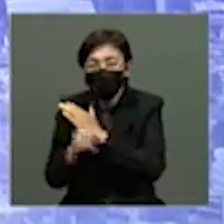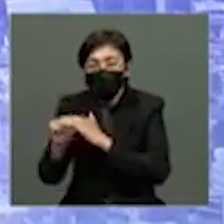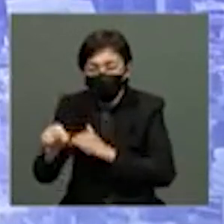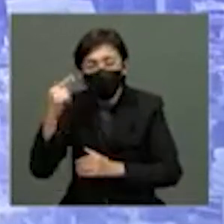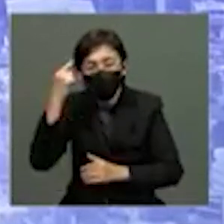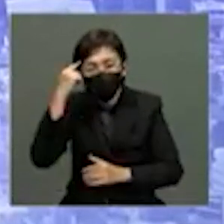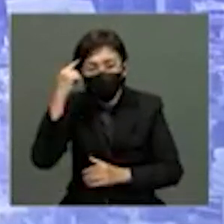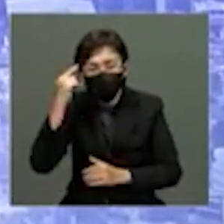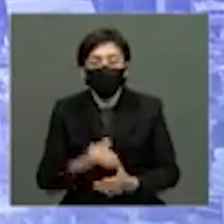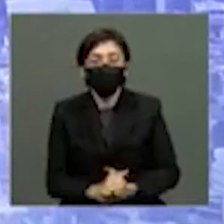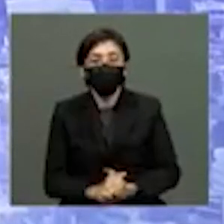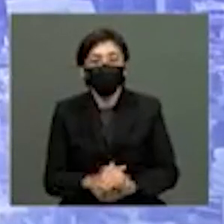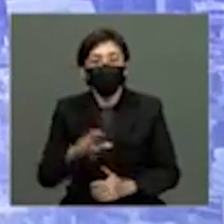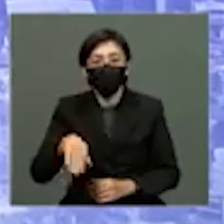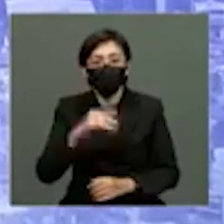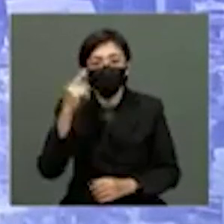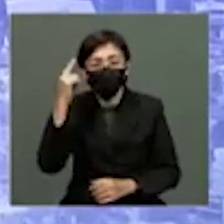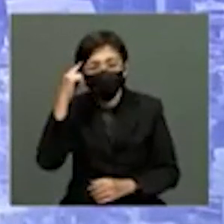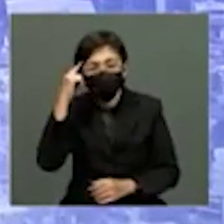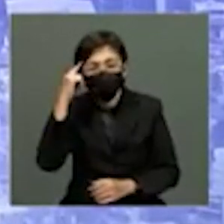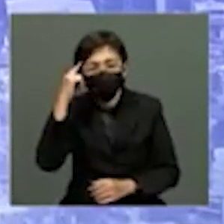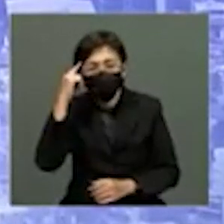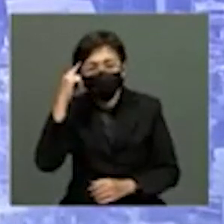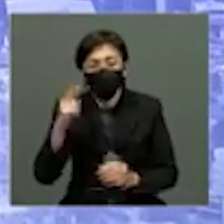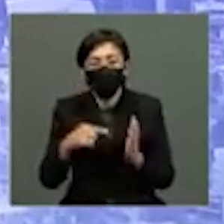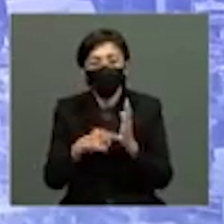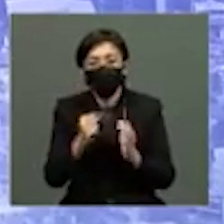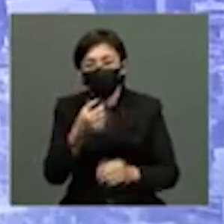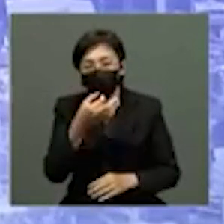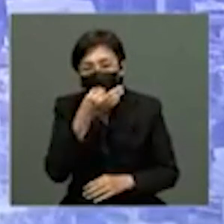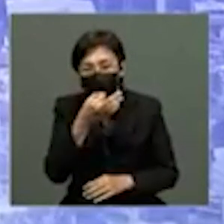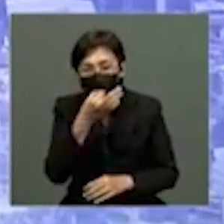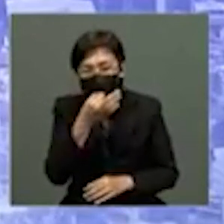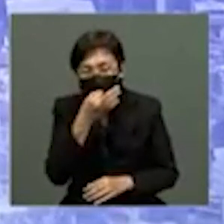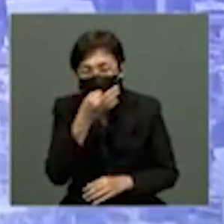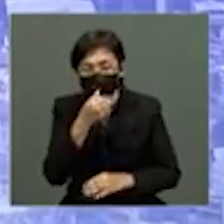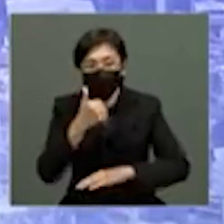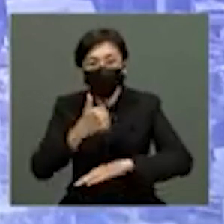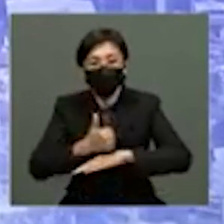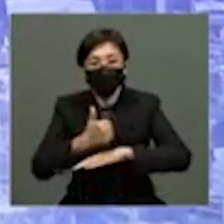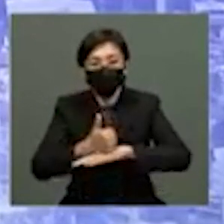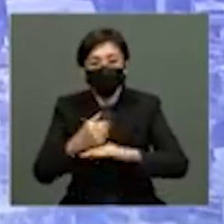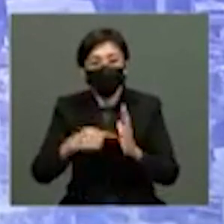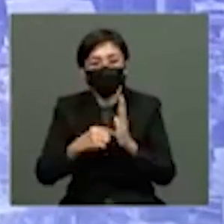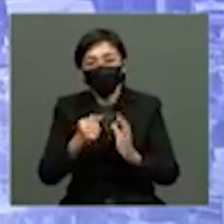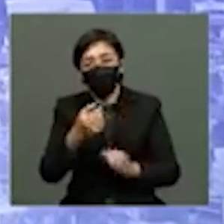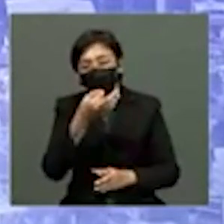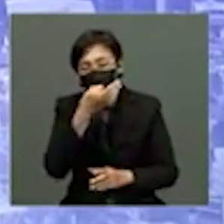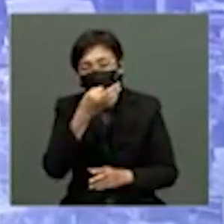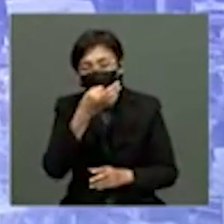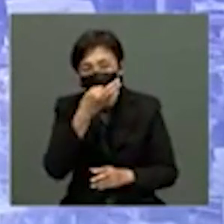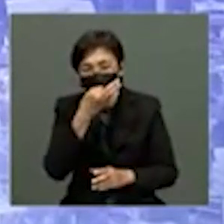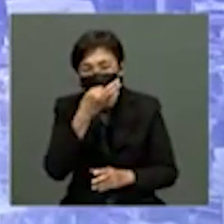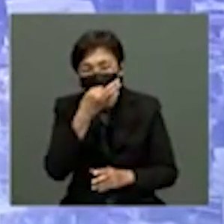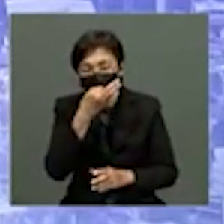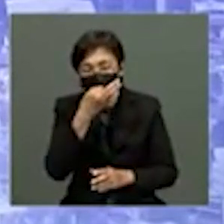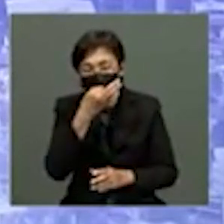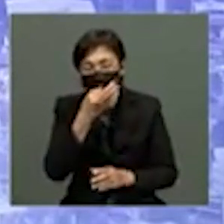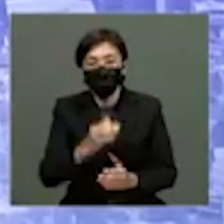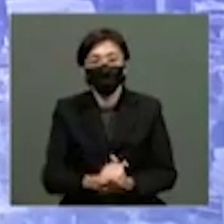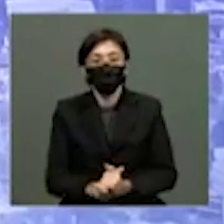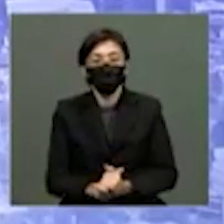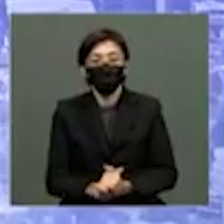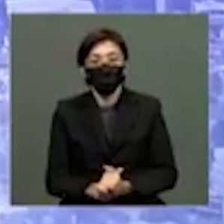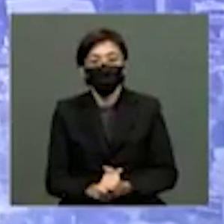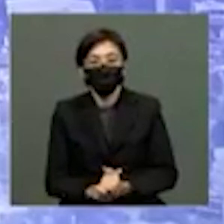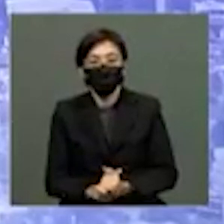ทราบอยู่แล้วนะครับตามที่ได้ออกไปสมุทรสาครโดยท่านผู้ว่าปูท่านวีรศักดิ์เนี่ยนะครับได้มี